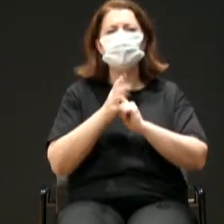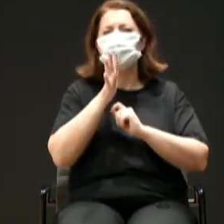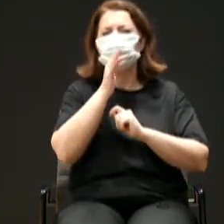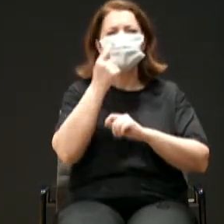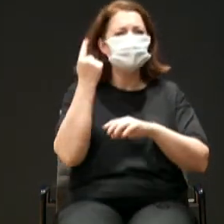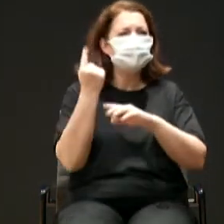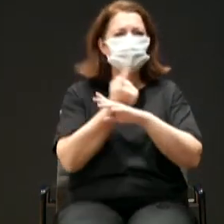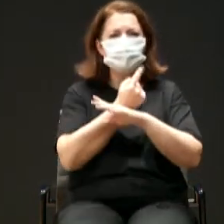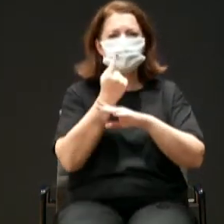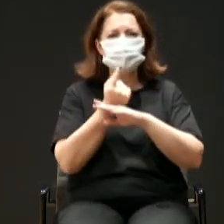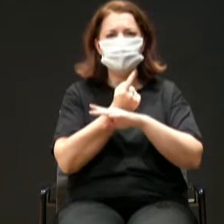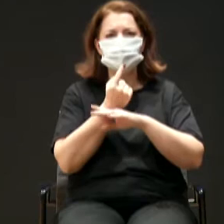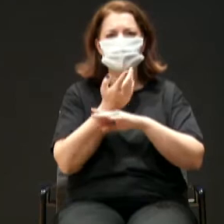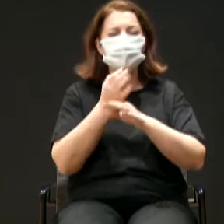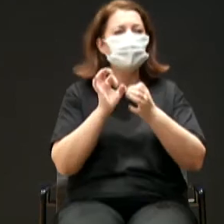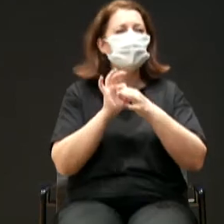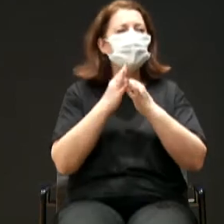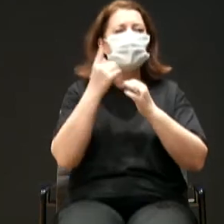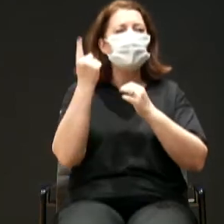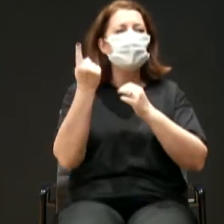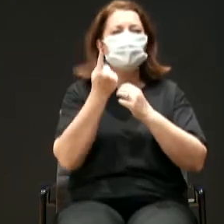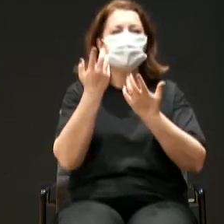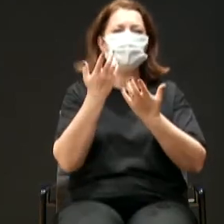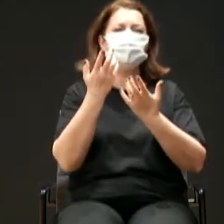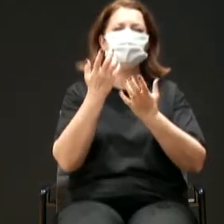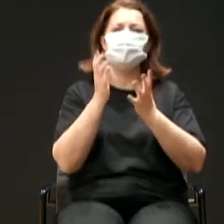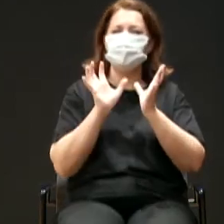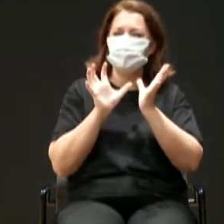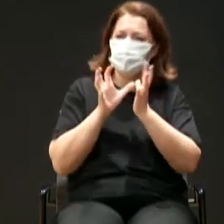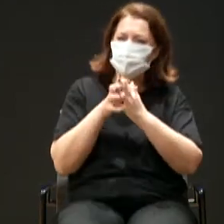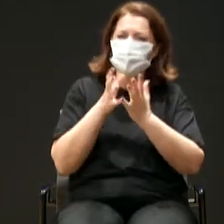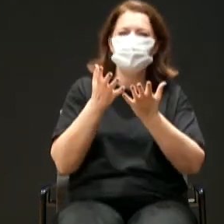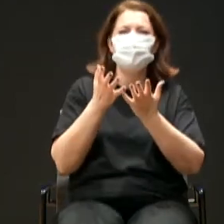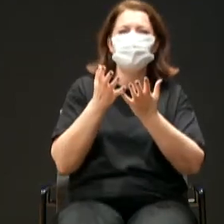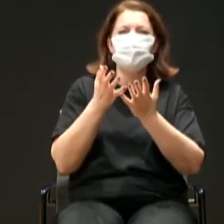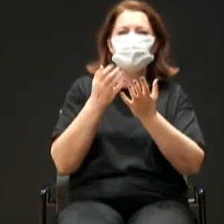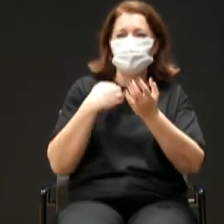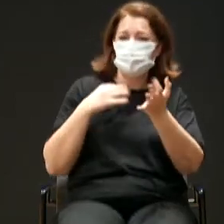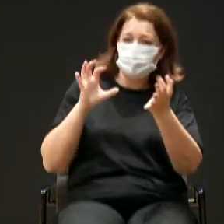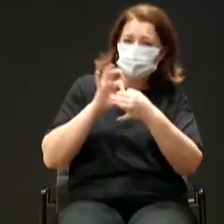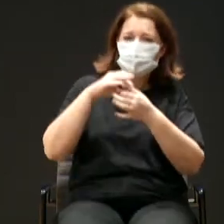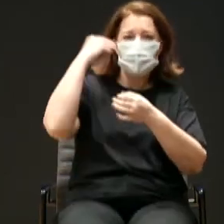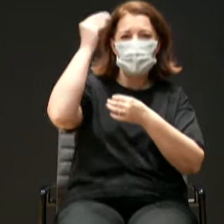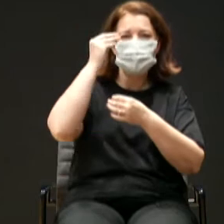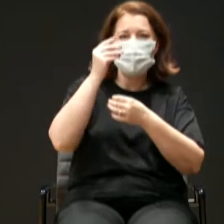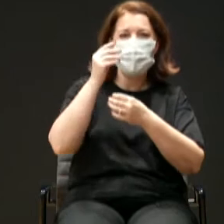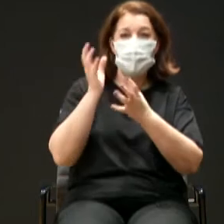hiçbir şekilde ne bir cemaate, ne bir tarikata tabi olmazlar ve kanmazlar.